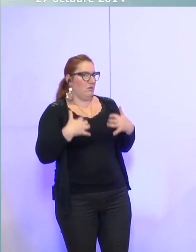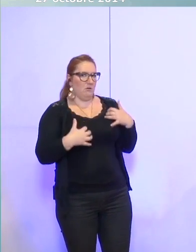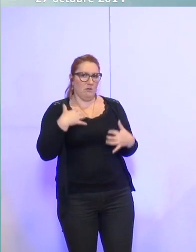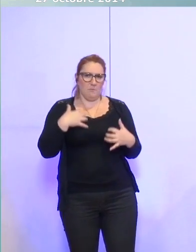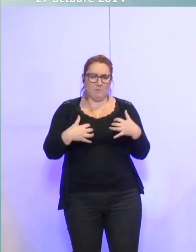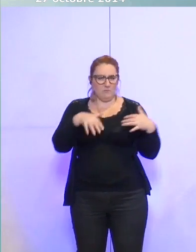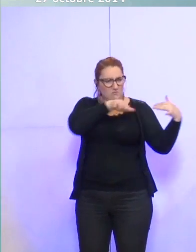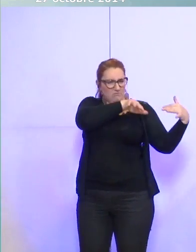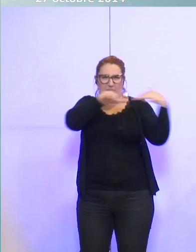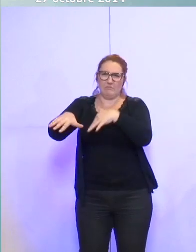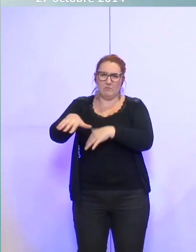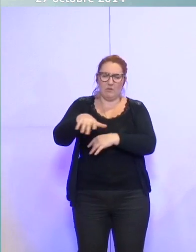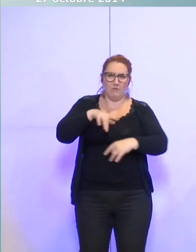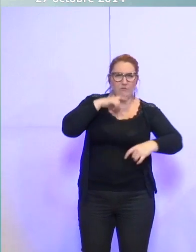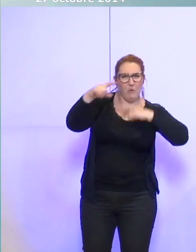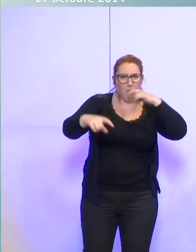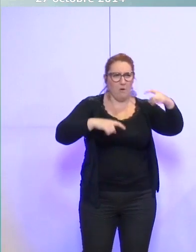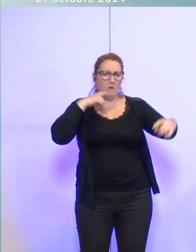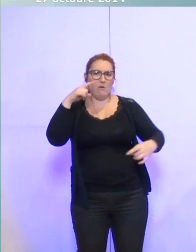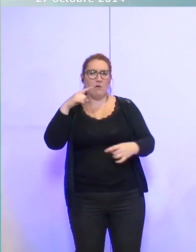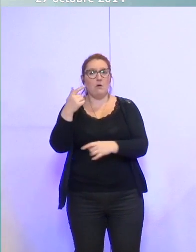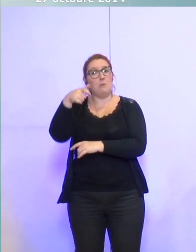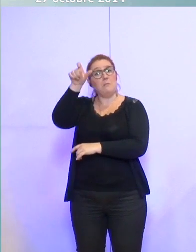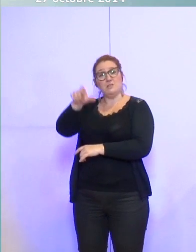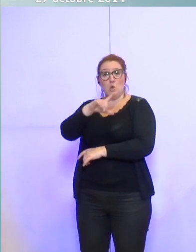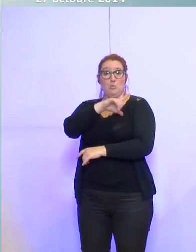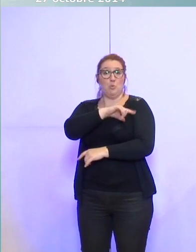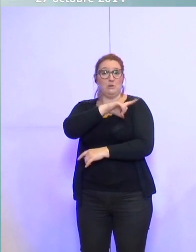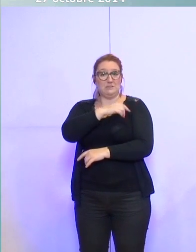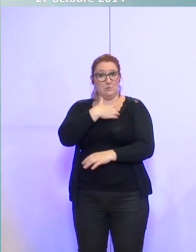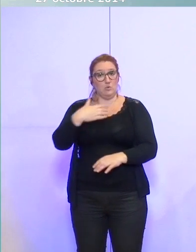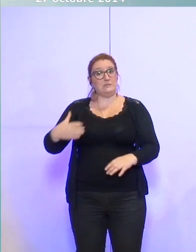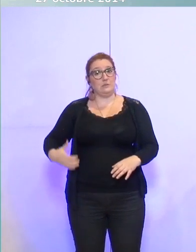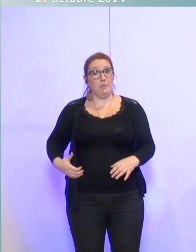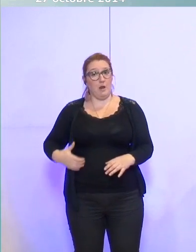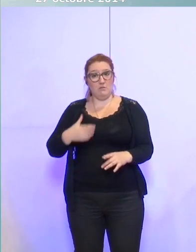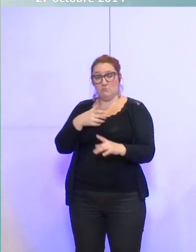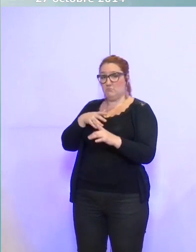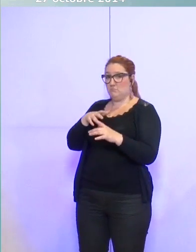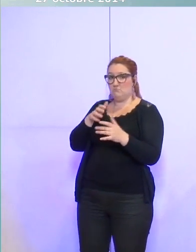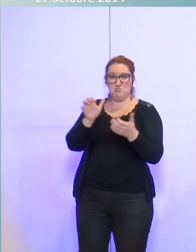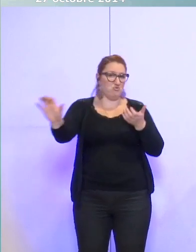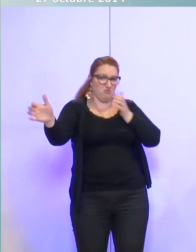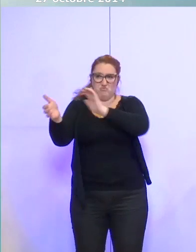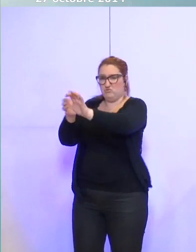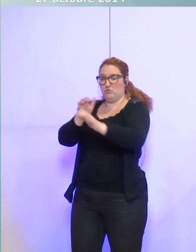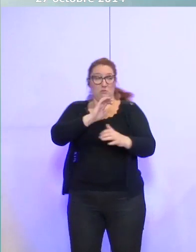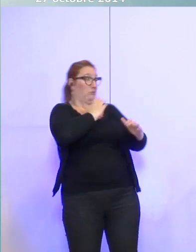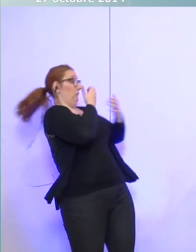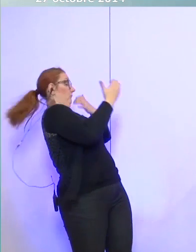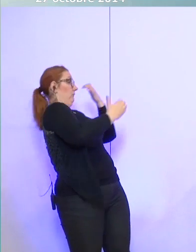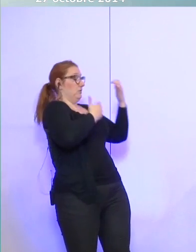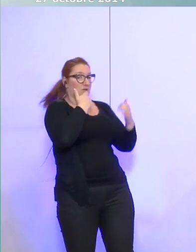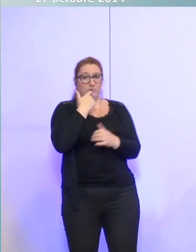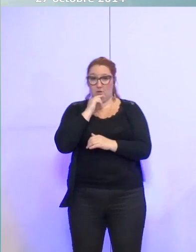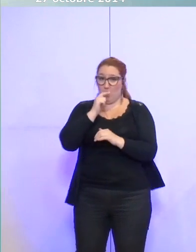violent qui a conduit notamment l'un de nos policiers municipaux à se faire bousculer et à être en arrêt pour le reste de la semaine.